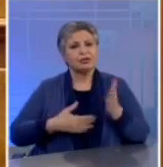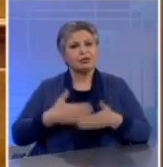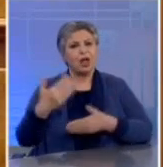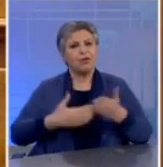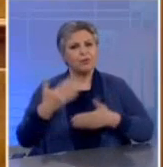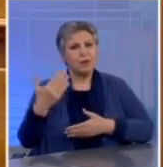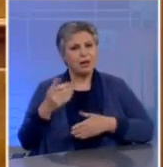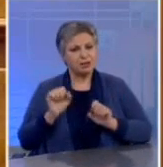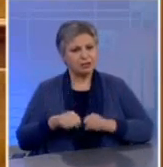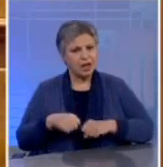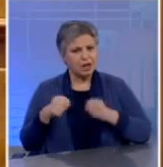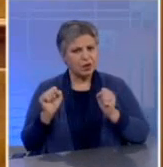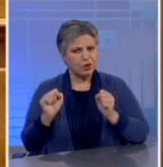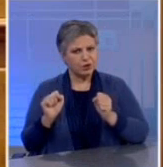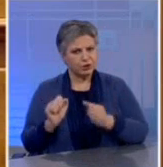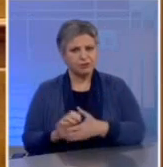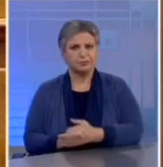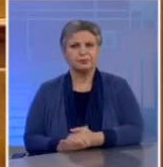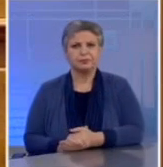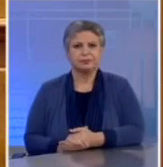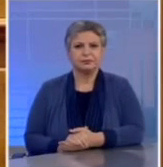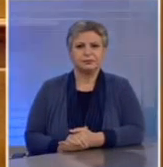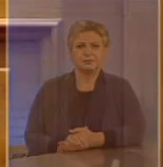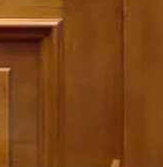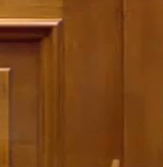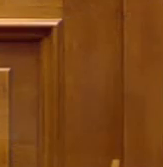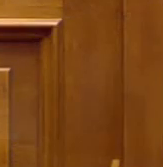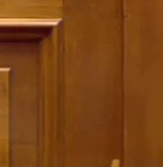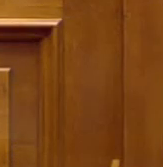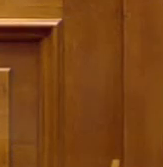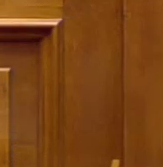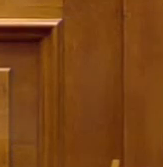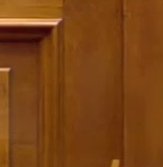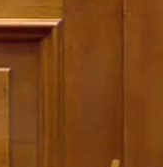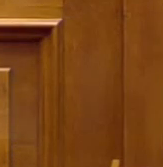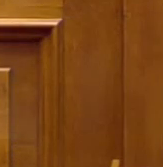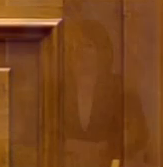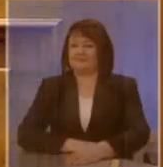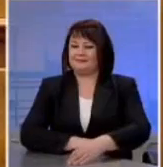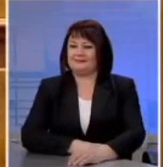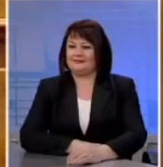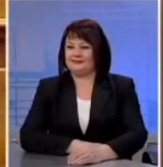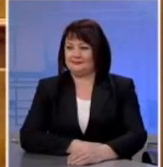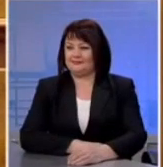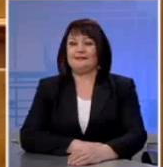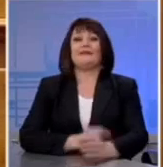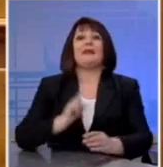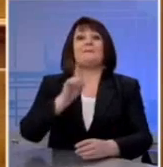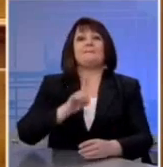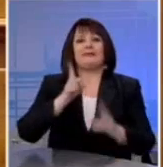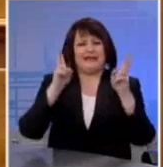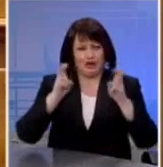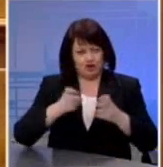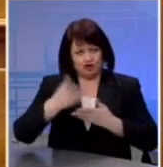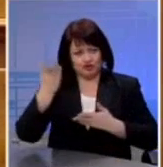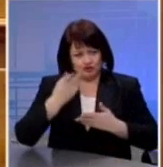Μητσοτάκη. Η παράταξη βρήκε ηγέτη τον Μητσοτάκη. Οι 111 μέρες του Μητσοτάκη προς την εξουσία. Ο Μητσοτάκης δείχνει,